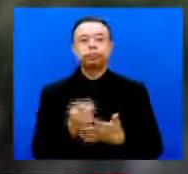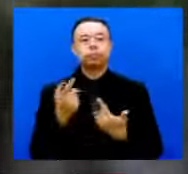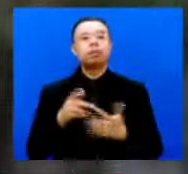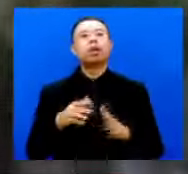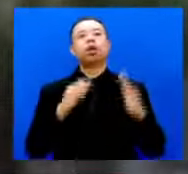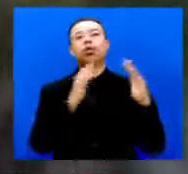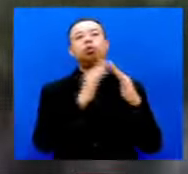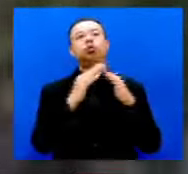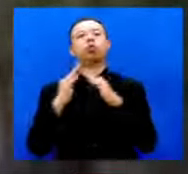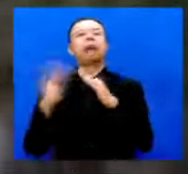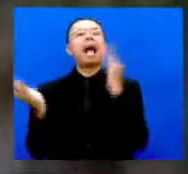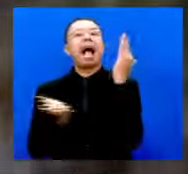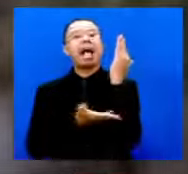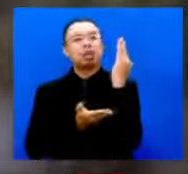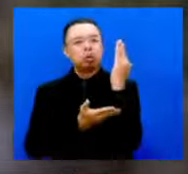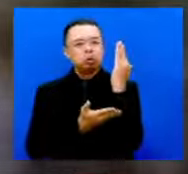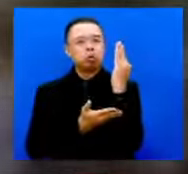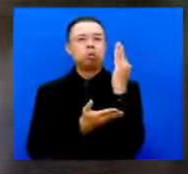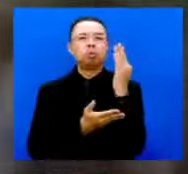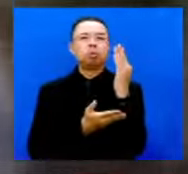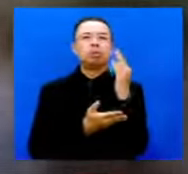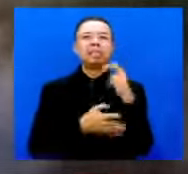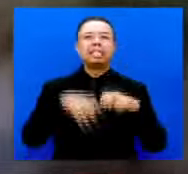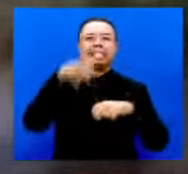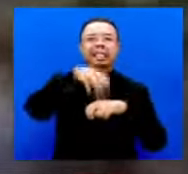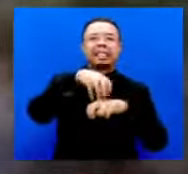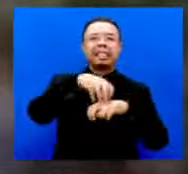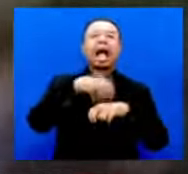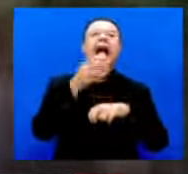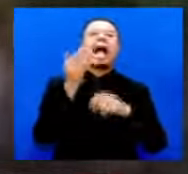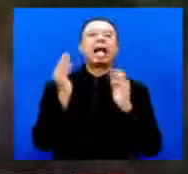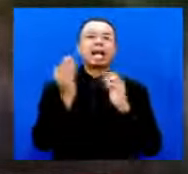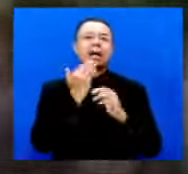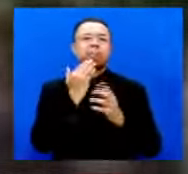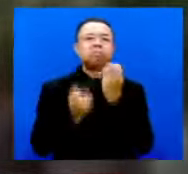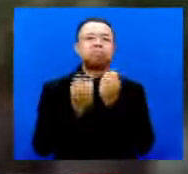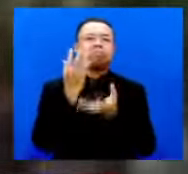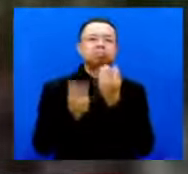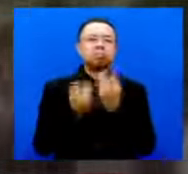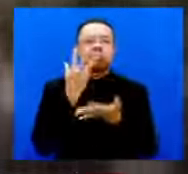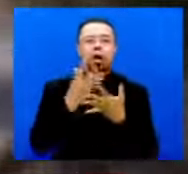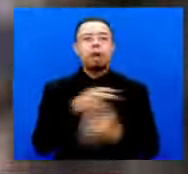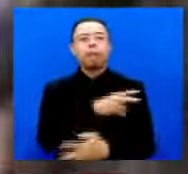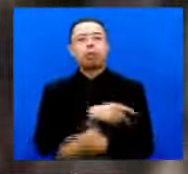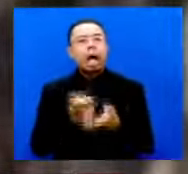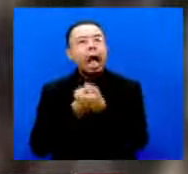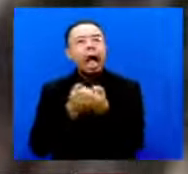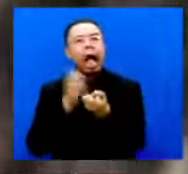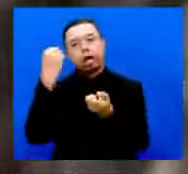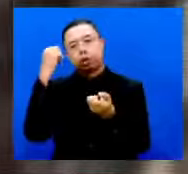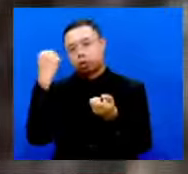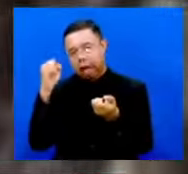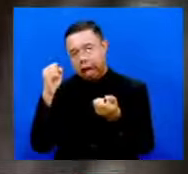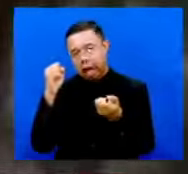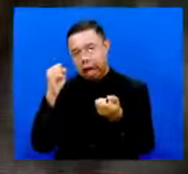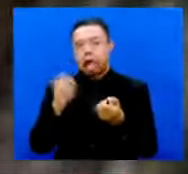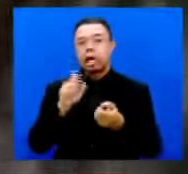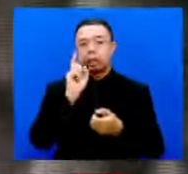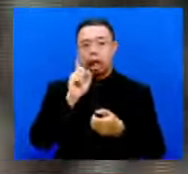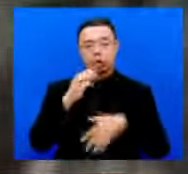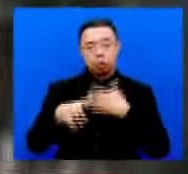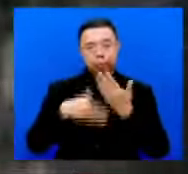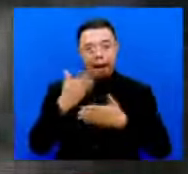Material rumah yang terbuat dari kayu mudah terbakar, membuat petugas pemadam mendapatkan kesulitan. Akibatnya, 1 pabrik